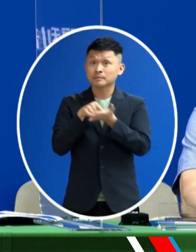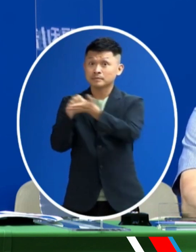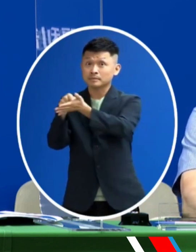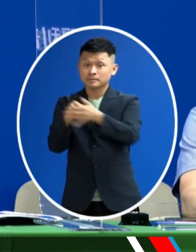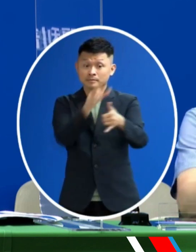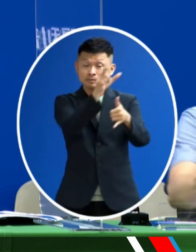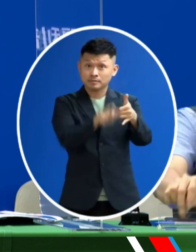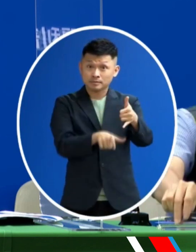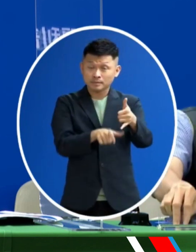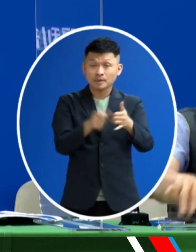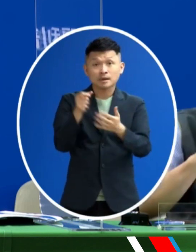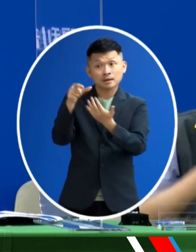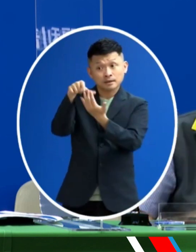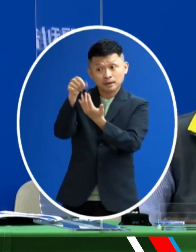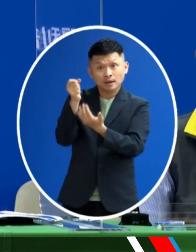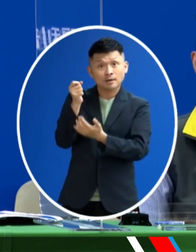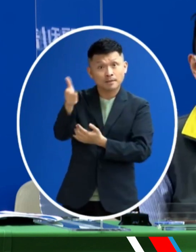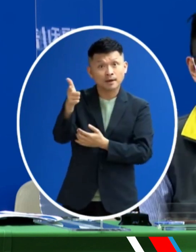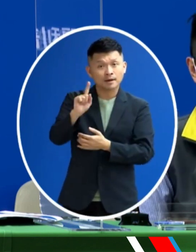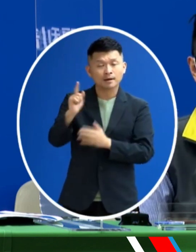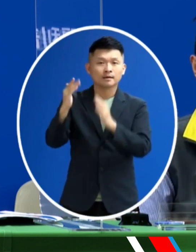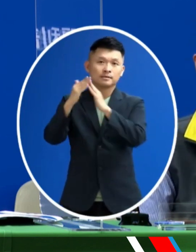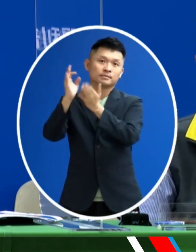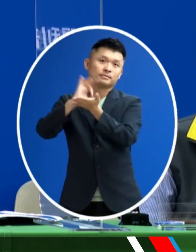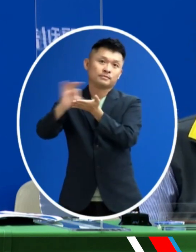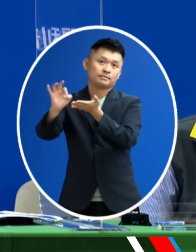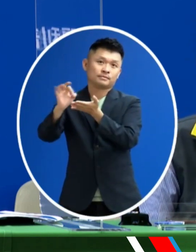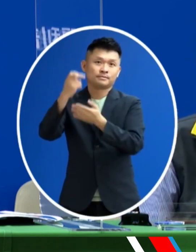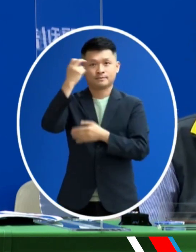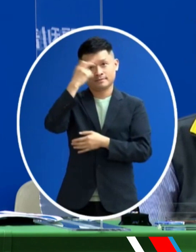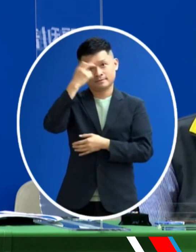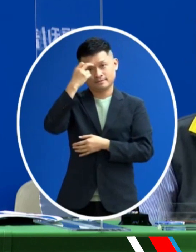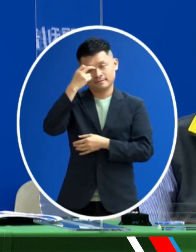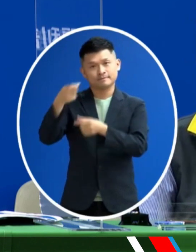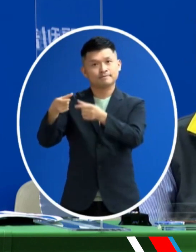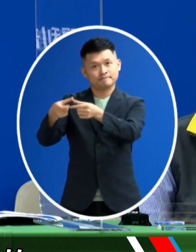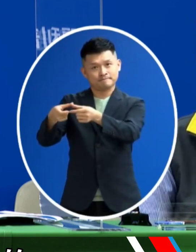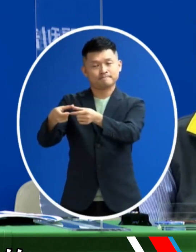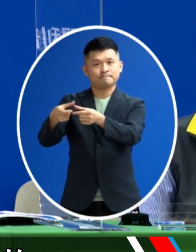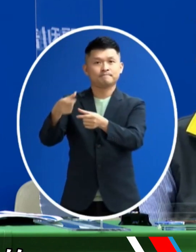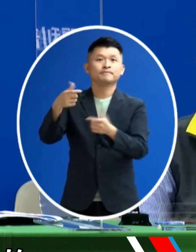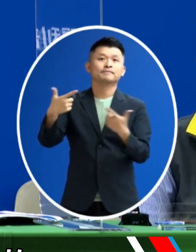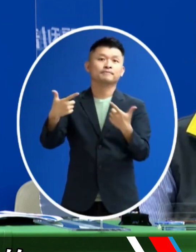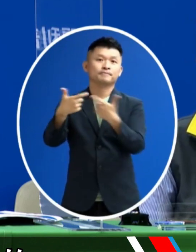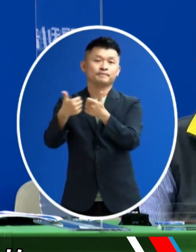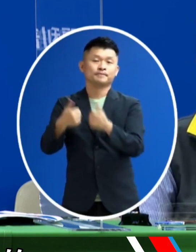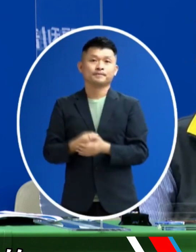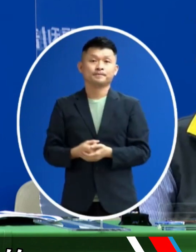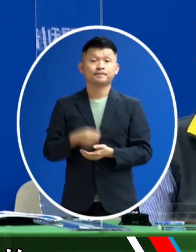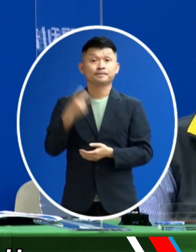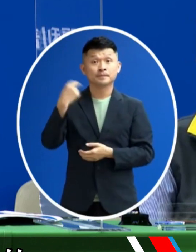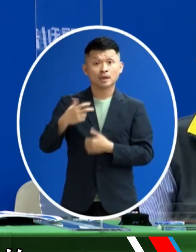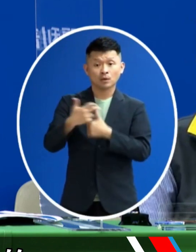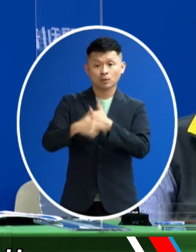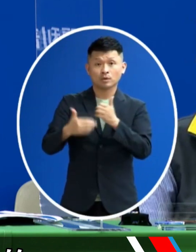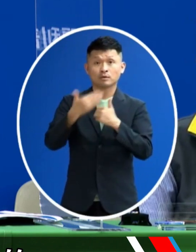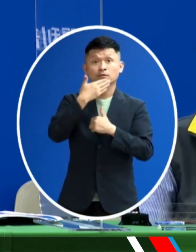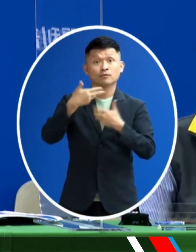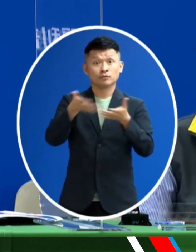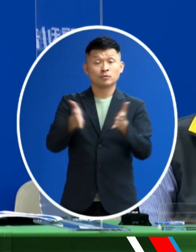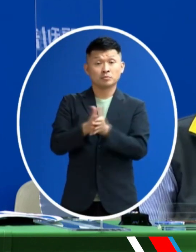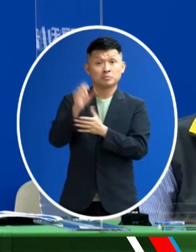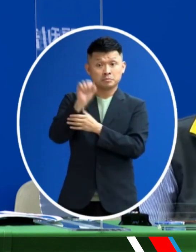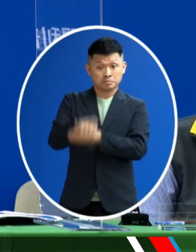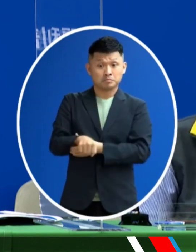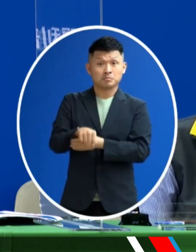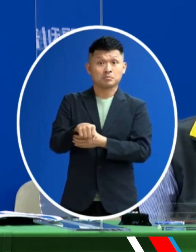去选购的是家用的检验试剂产品，那也不限是卫福部所核准的